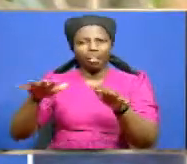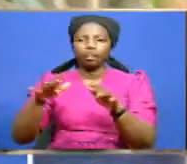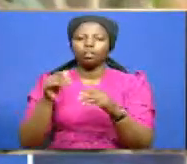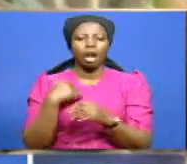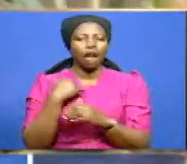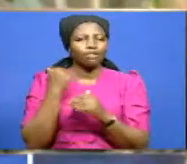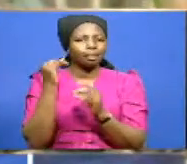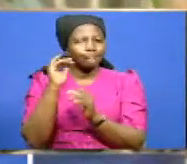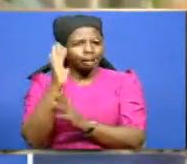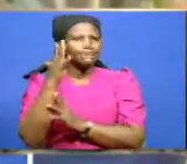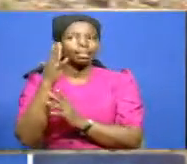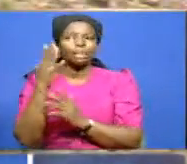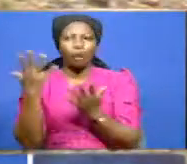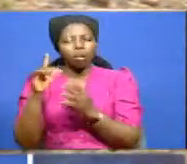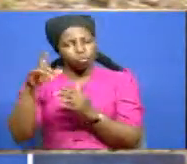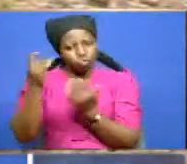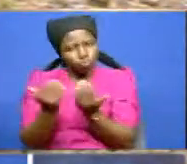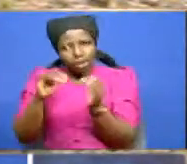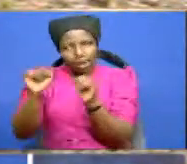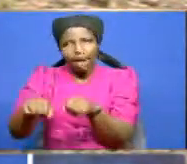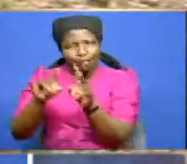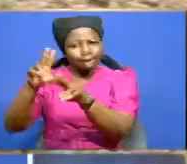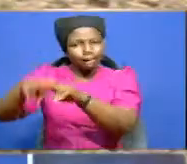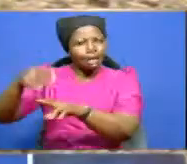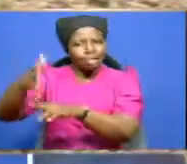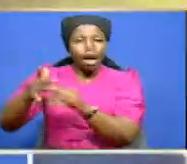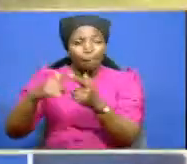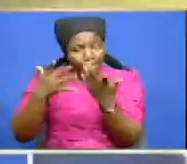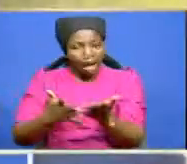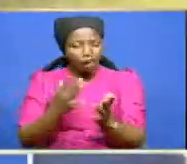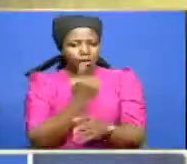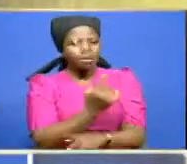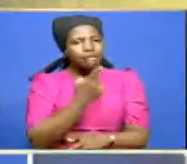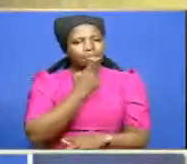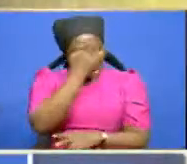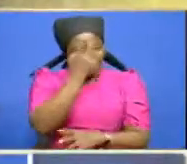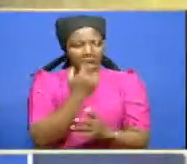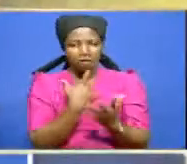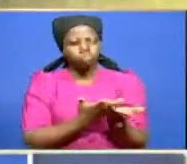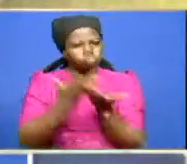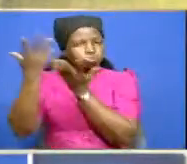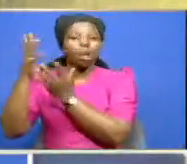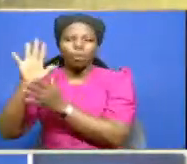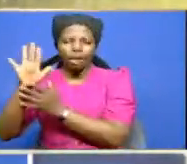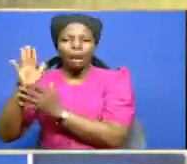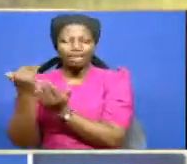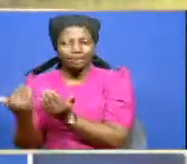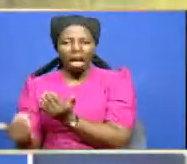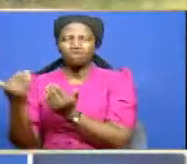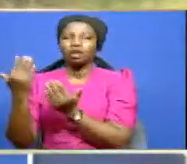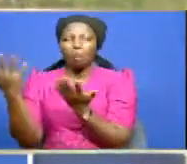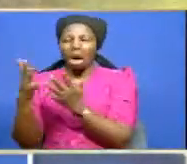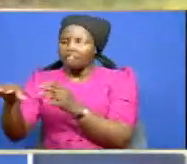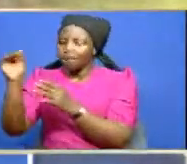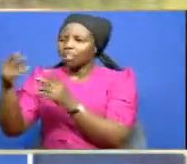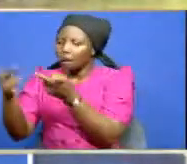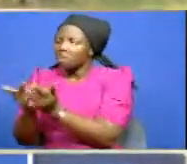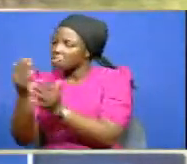walikuwa waketi pale. Sasa wamepelekwa wazazi, kila mzazi ameenda na mtoto yake, mahali amepata mahali pa kujenga nyumba hako huko na mtoto